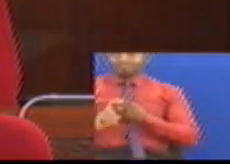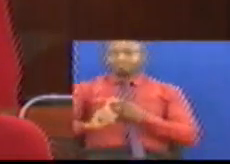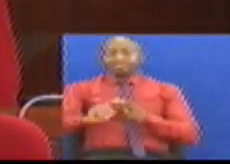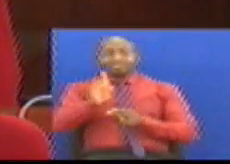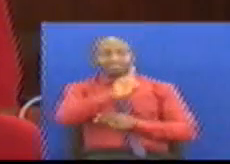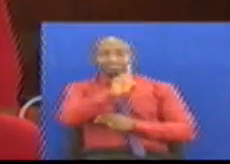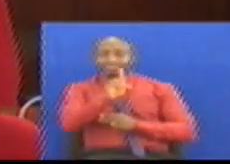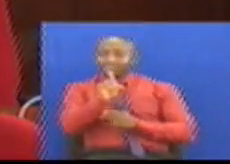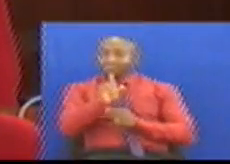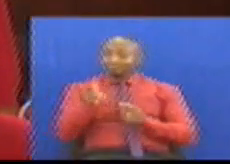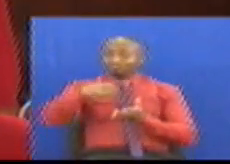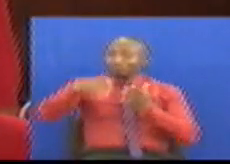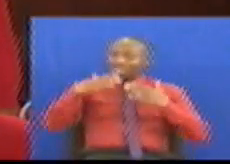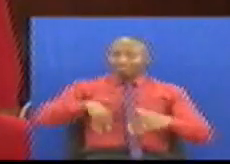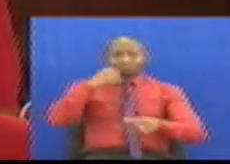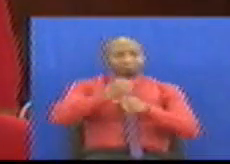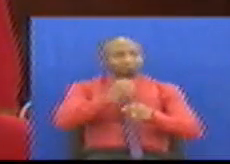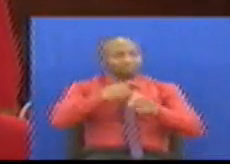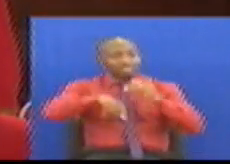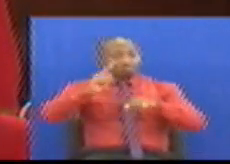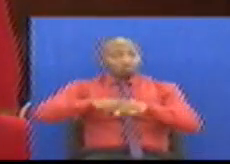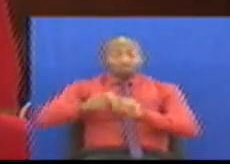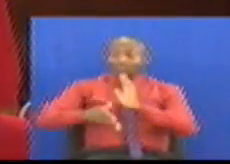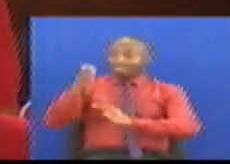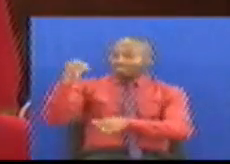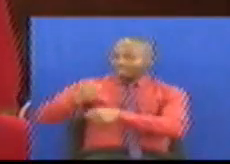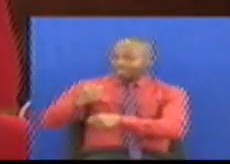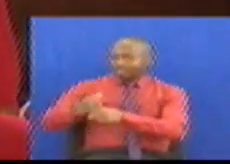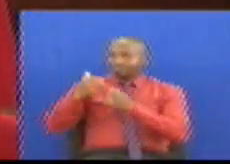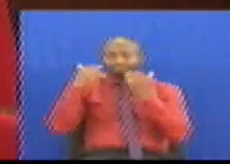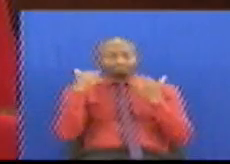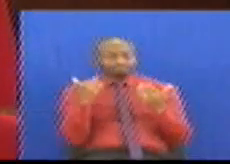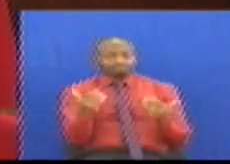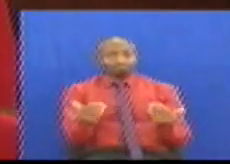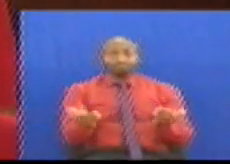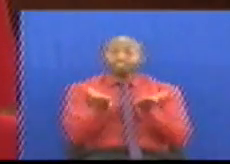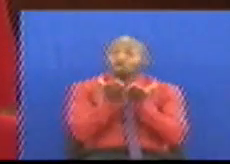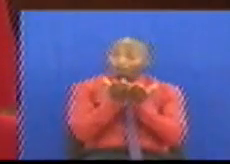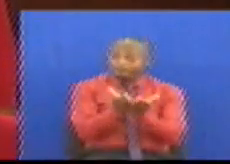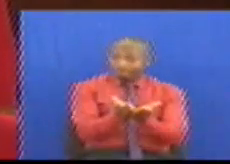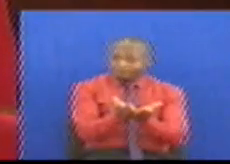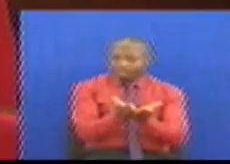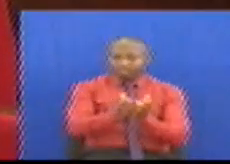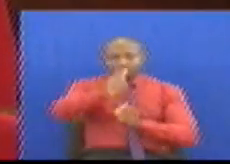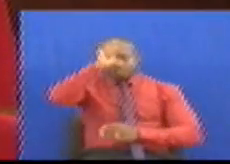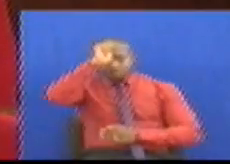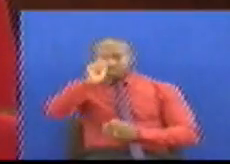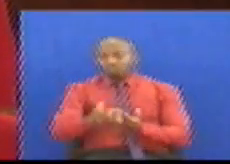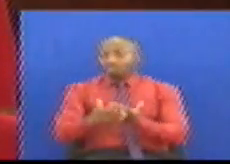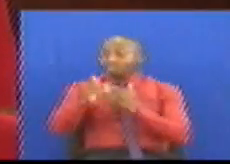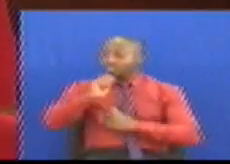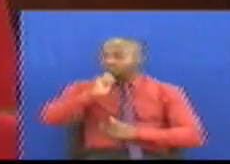sasa zinafanya kazi katika kipindi cha awamu itoka imeanza kazi. Hata hivyo, ninaomba Mheshimiwa Naibu Spika,